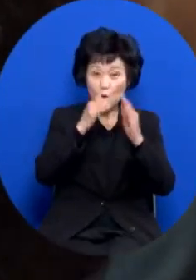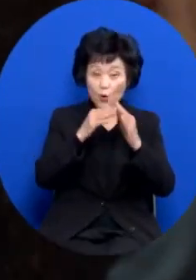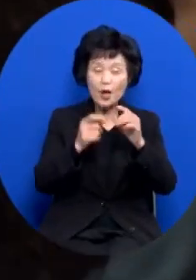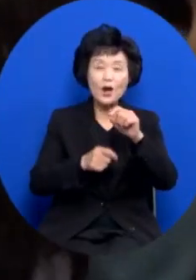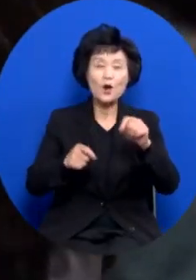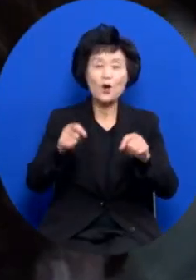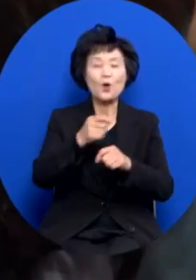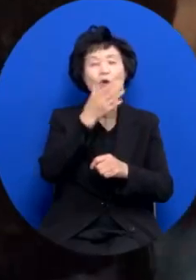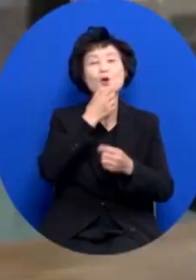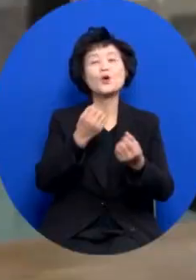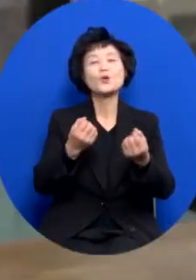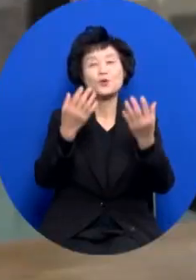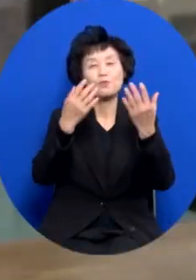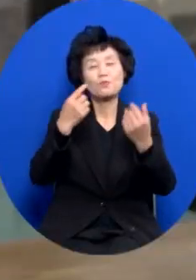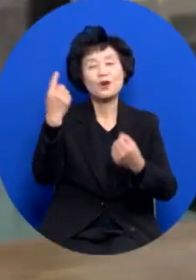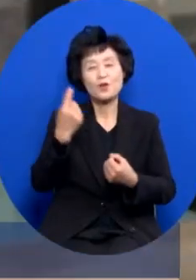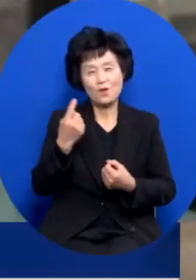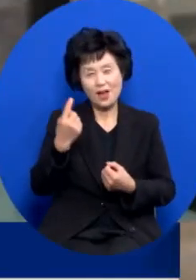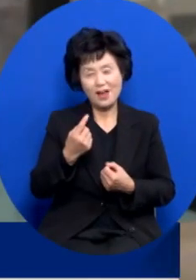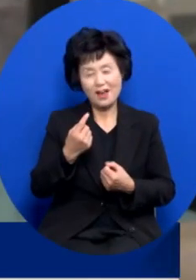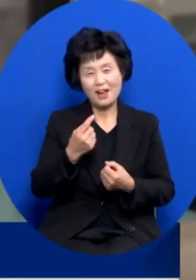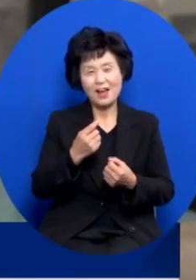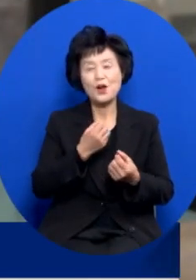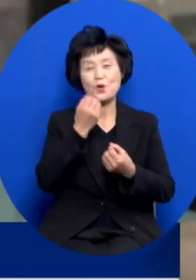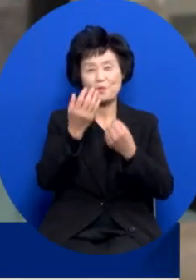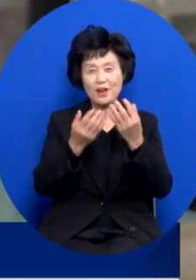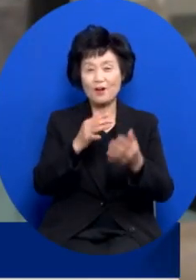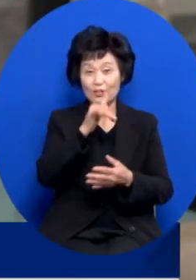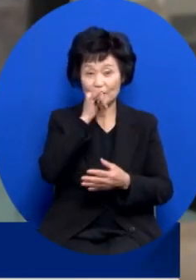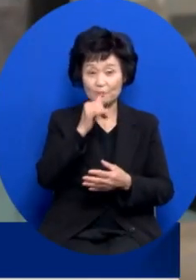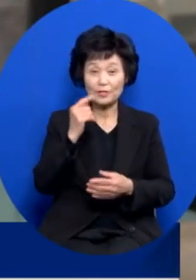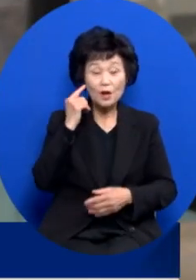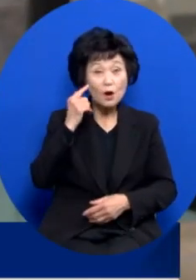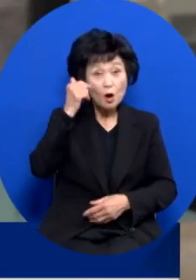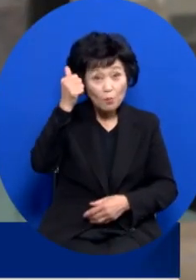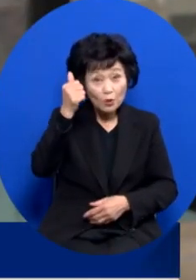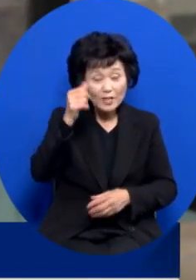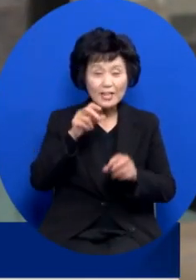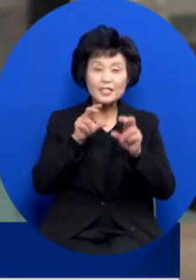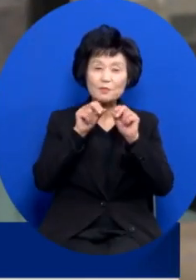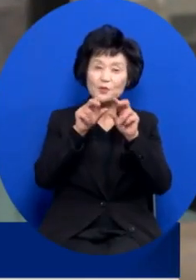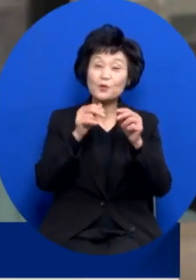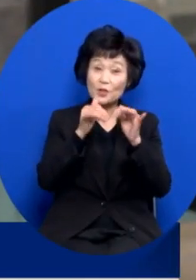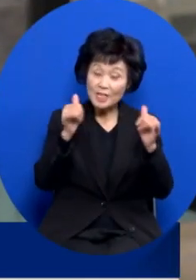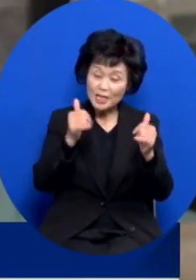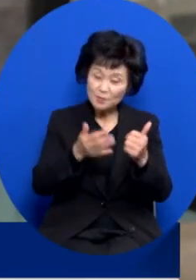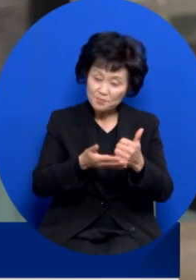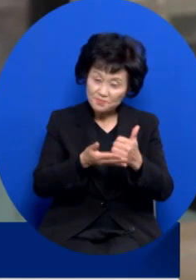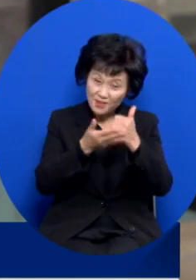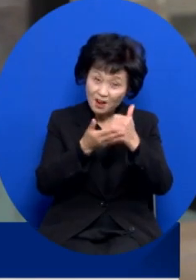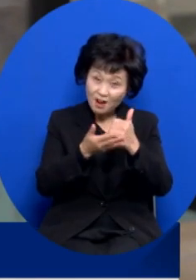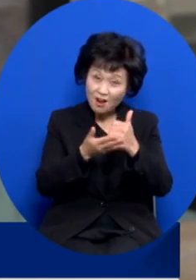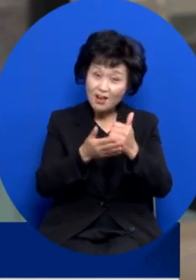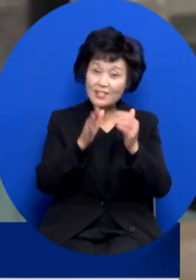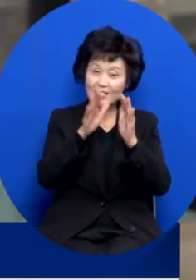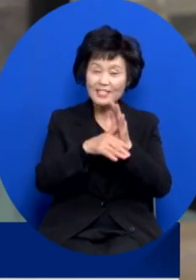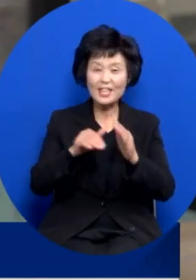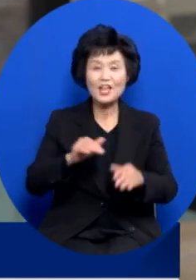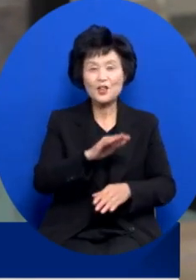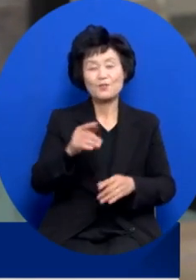받았다고 고백합니다. 목사님, 선교사님, 사모님을 섬겼더니 우리 교회가 축복을 받았어요. 섬기던